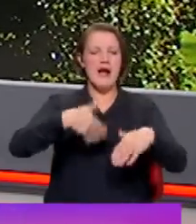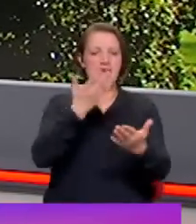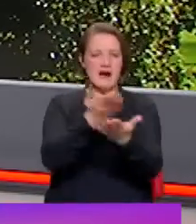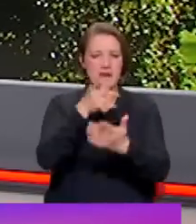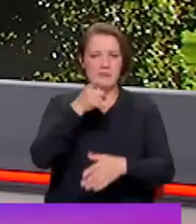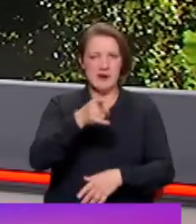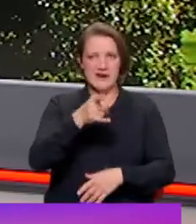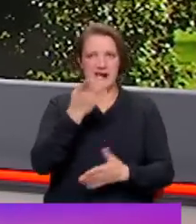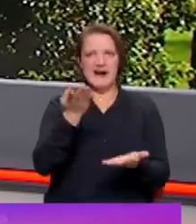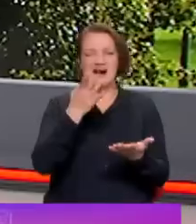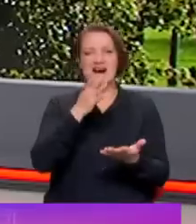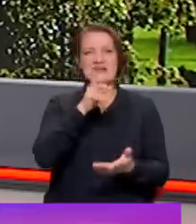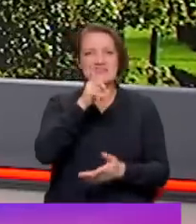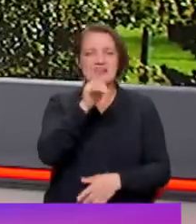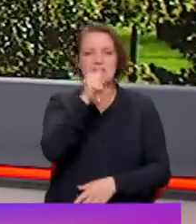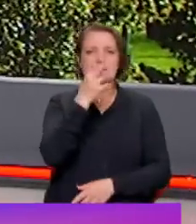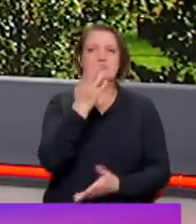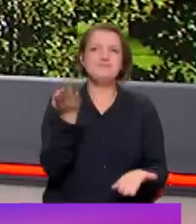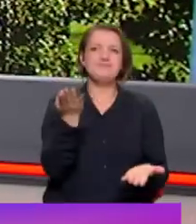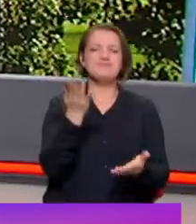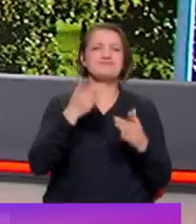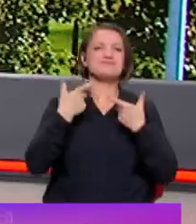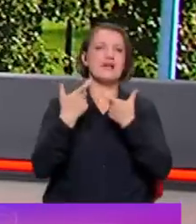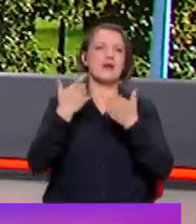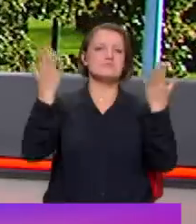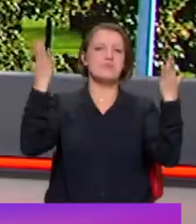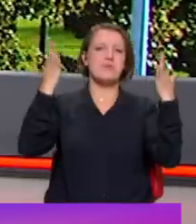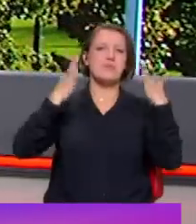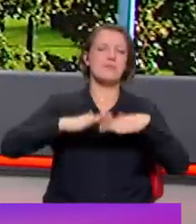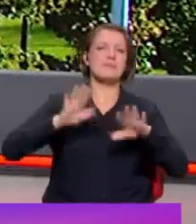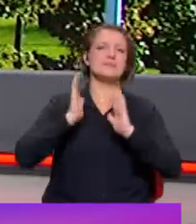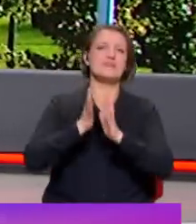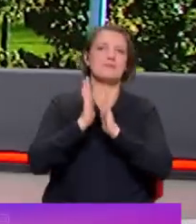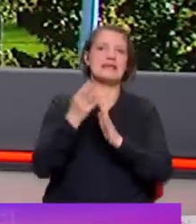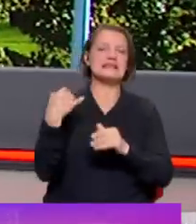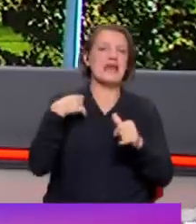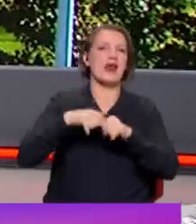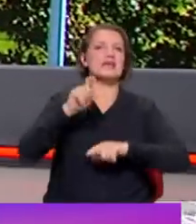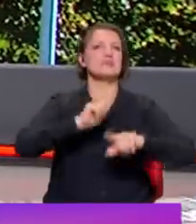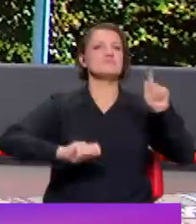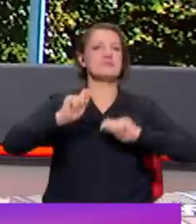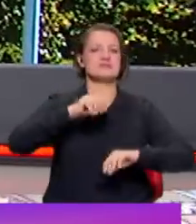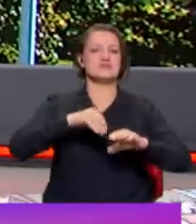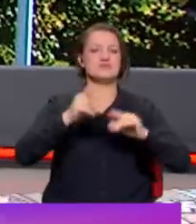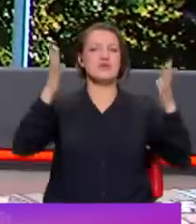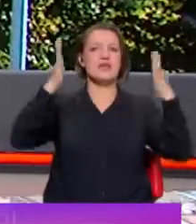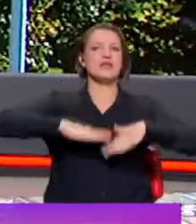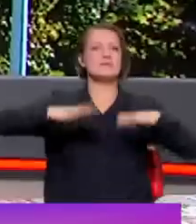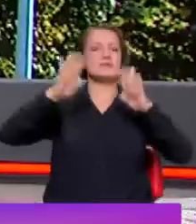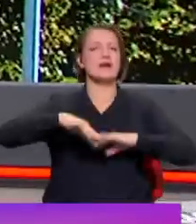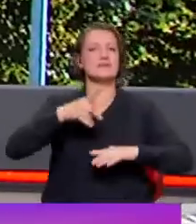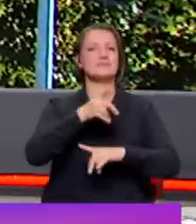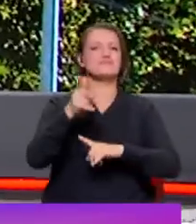bunun yankıları hiç hoş değil Hatay'da yıkımlar devam ediyor e yeniden yapılması için bu yıkımlardan görüntüleri